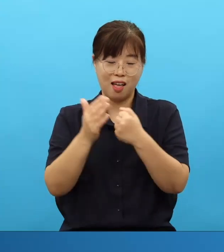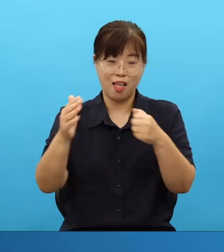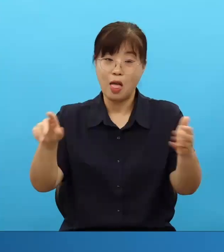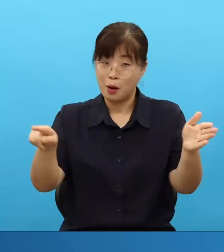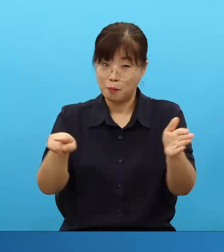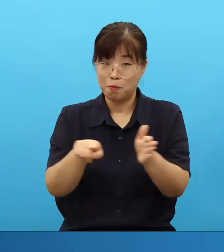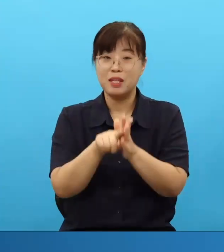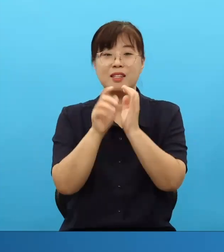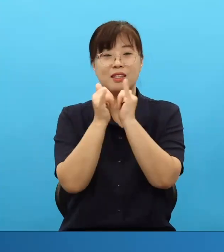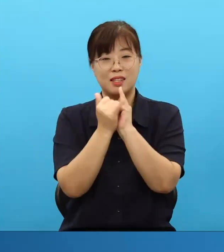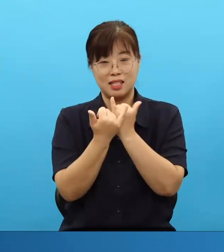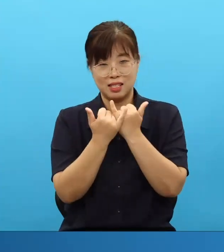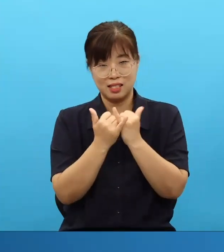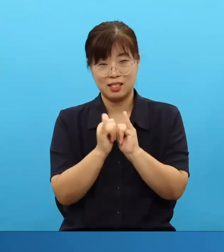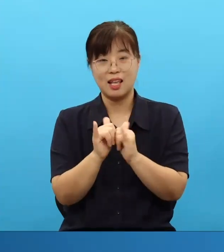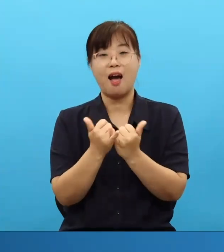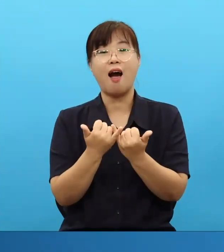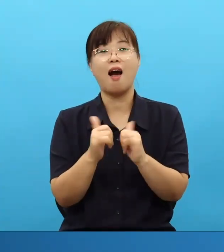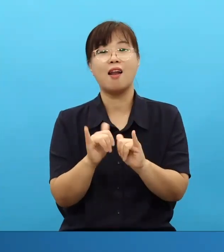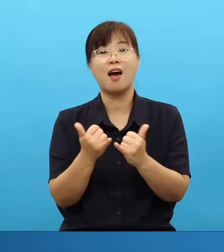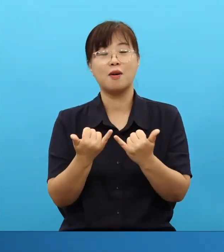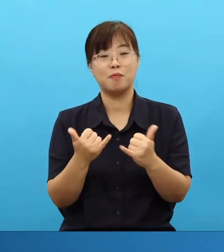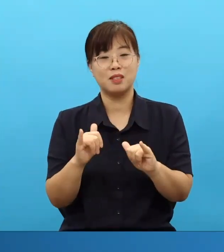가의에라 믿는